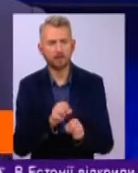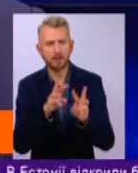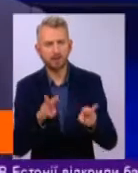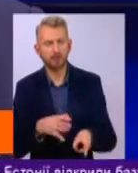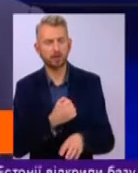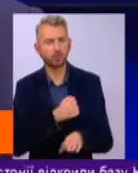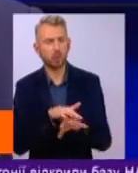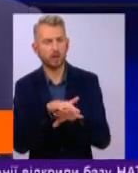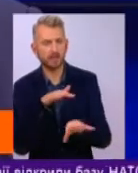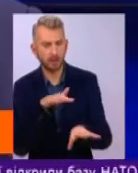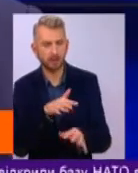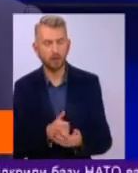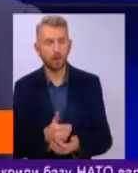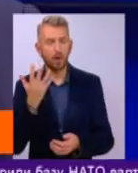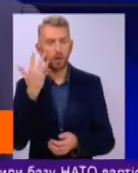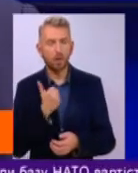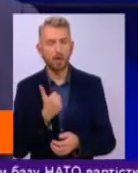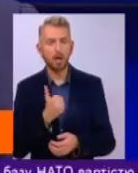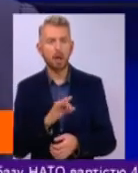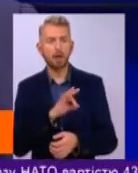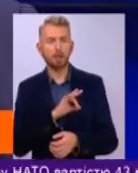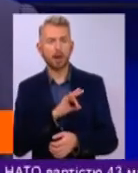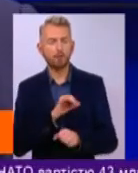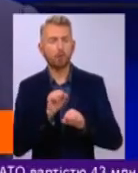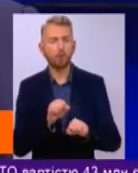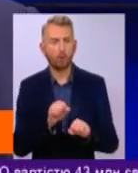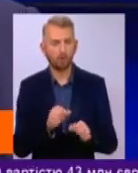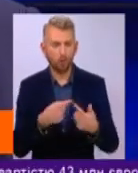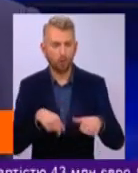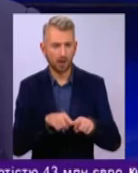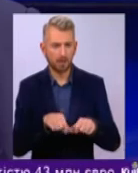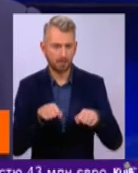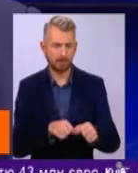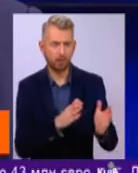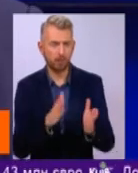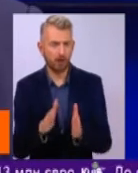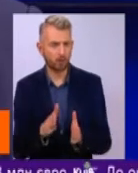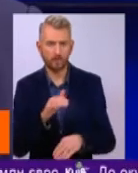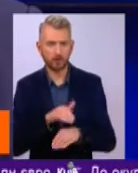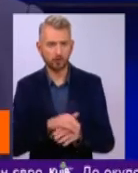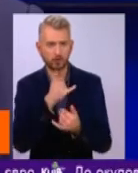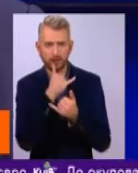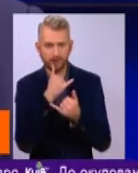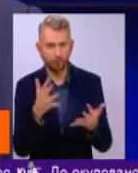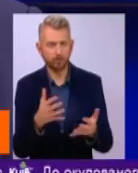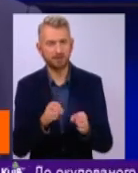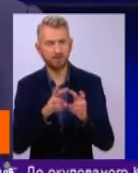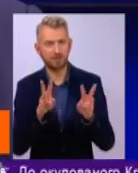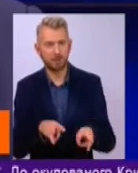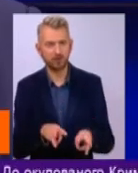Збройних сил, коли правоохоронні органи правопорядку ну, фактично не в змозі